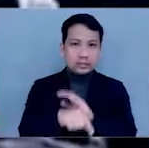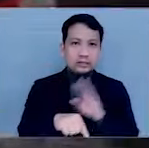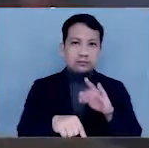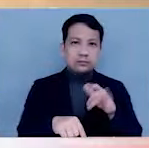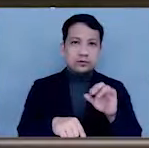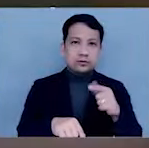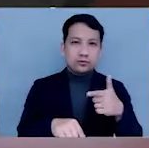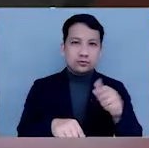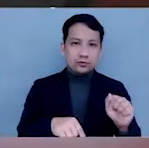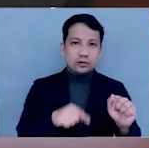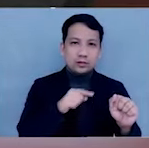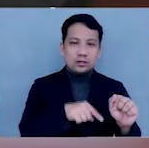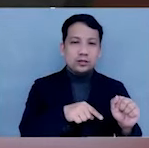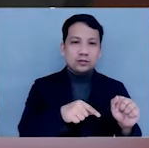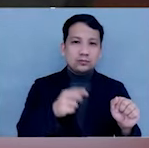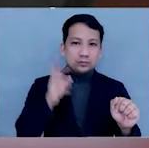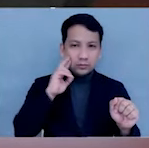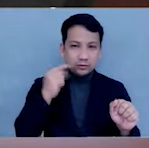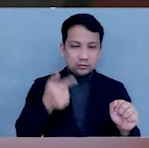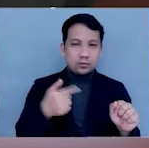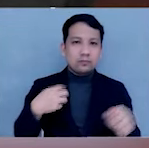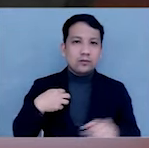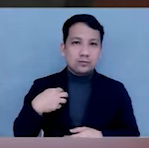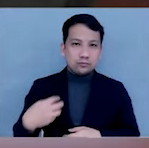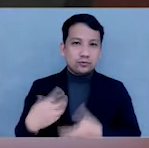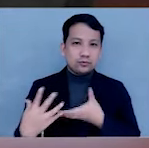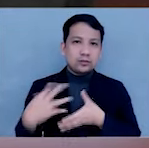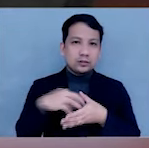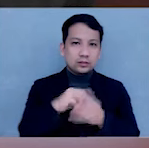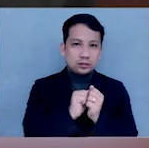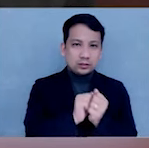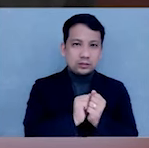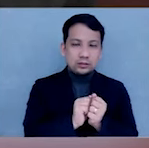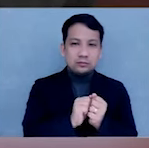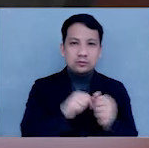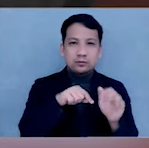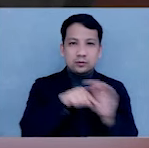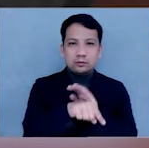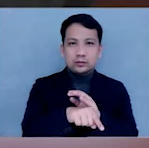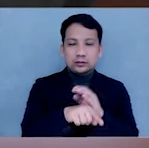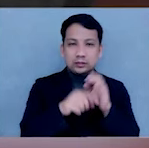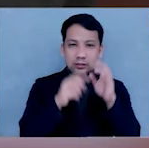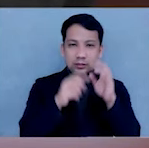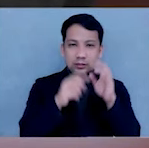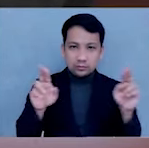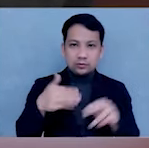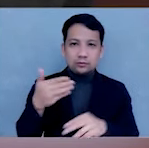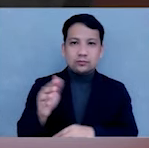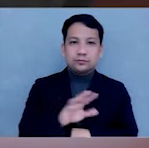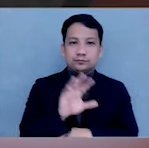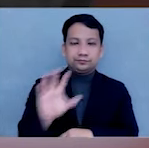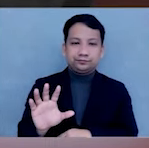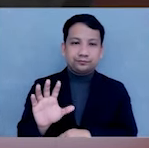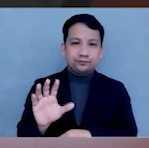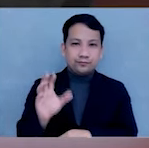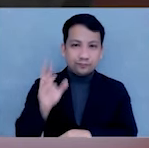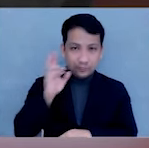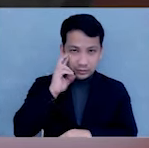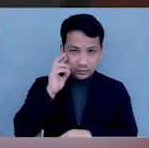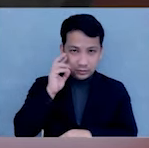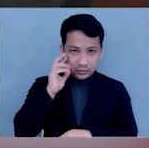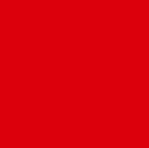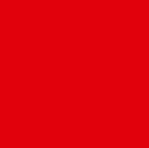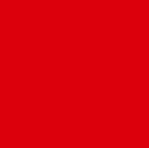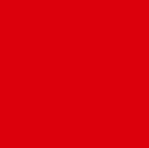isiniwalat din ni Garman na may mga pulis umanong sangkot sa pagpatay sa alkalde. Nagbabalita mula sa frontline, Ria Fernandez,